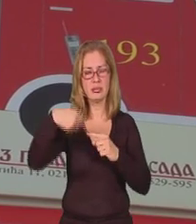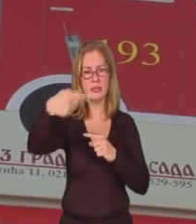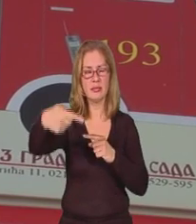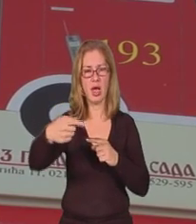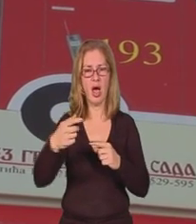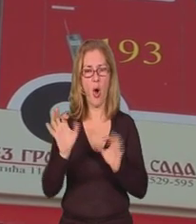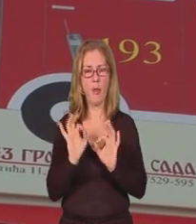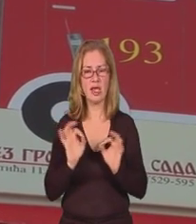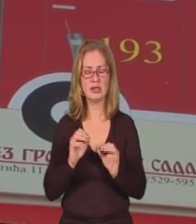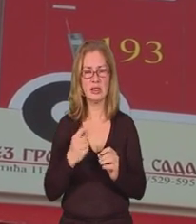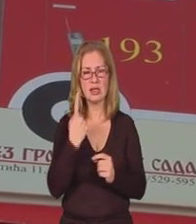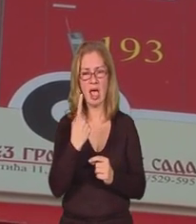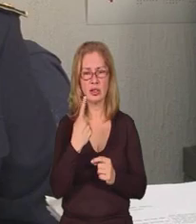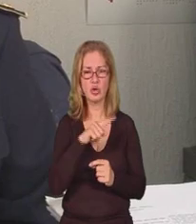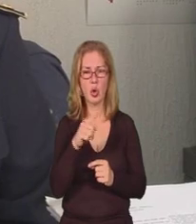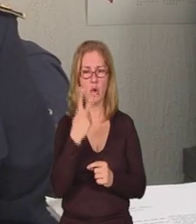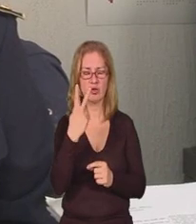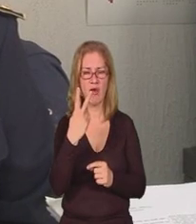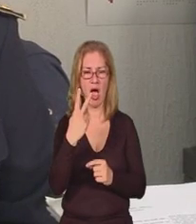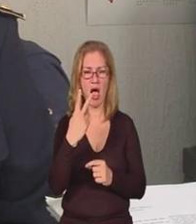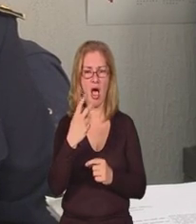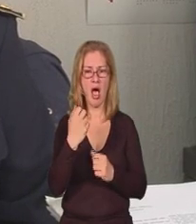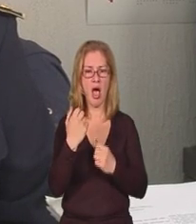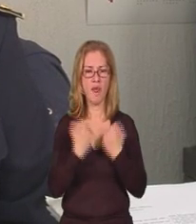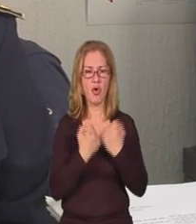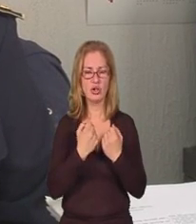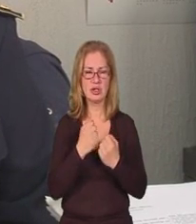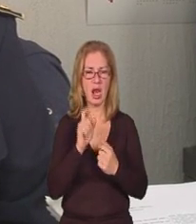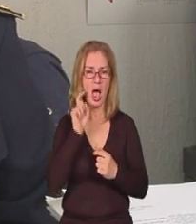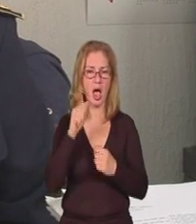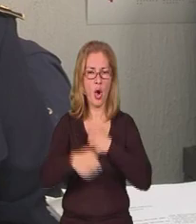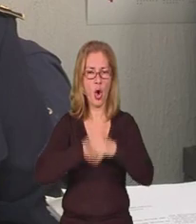obezbedi godišnje po jedno ili dva vozila. Takvih potreba